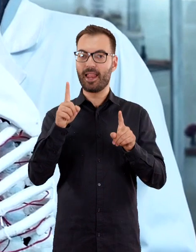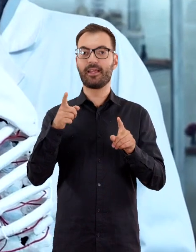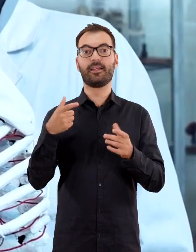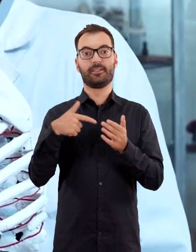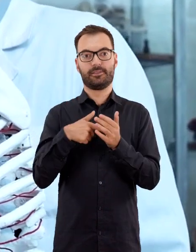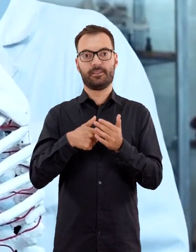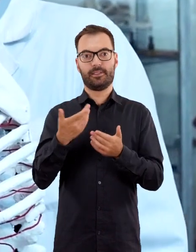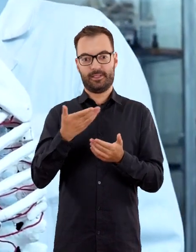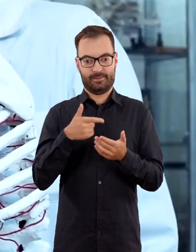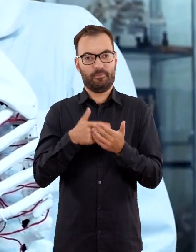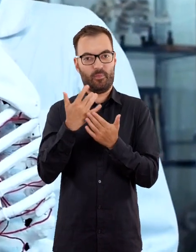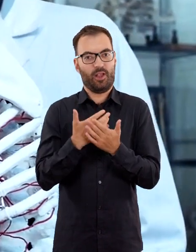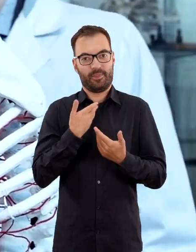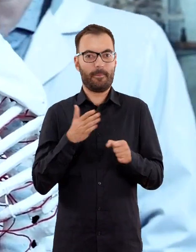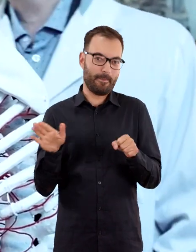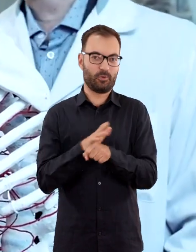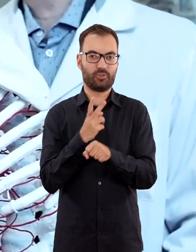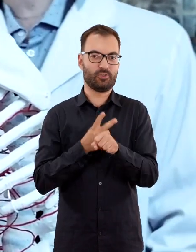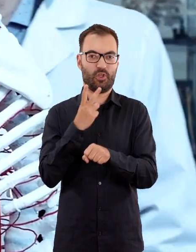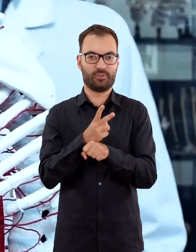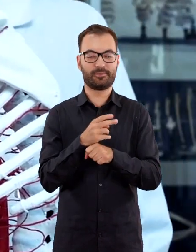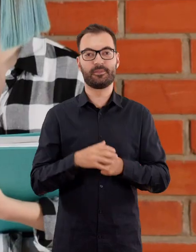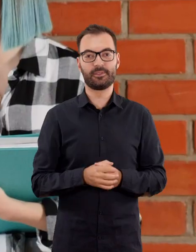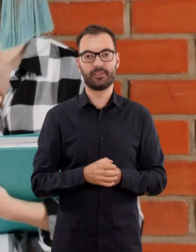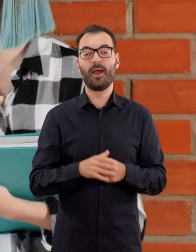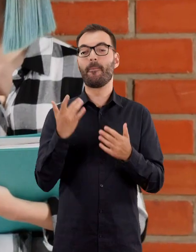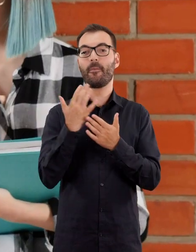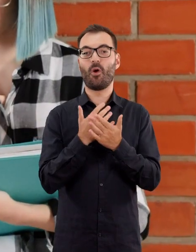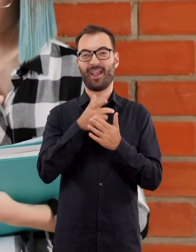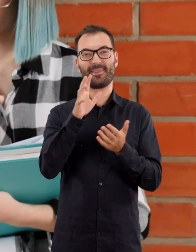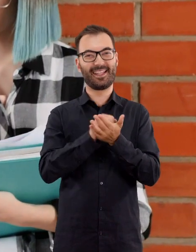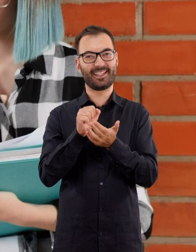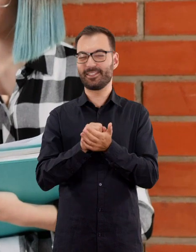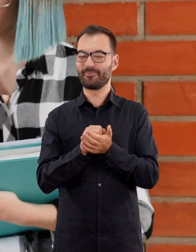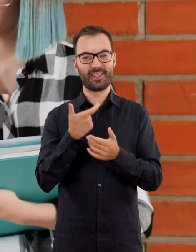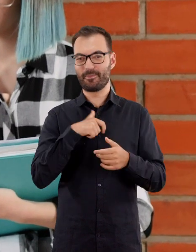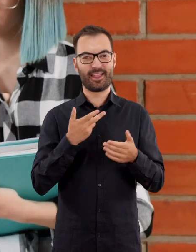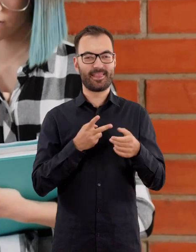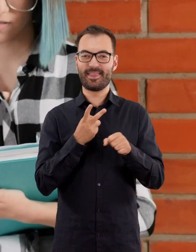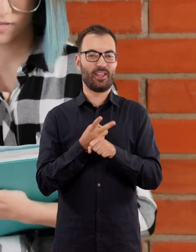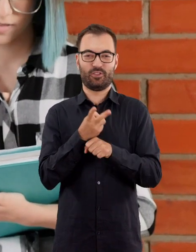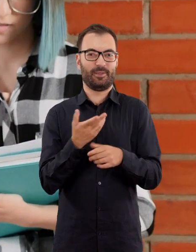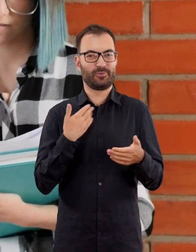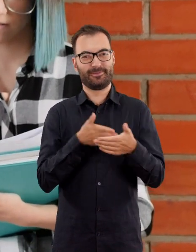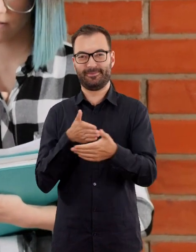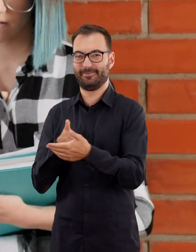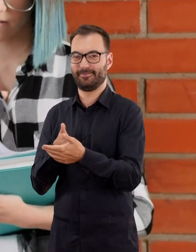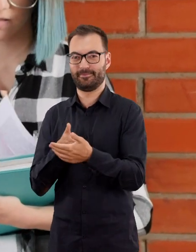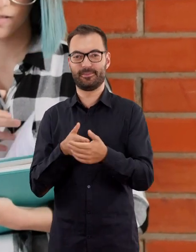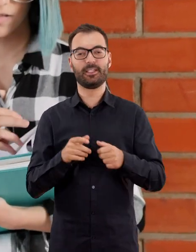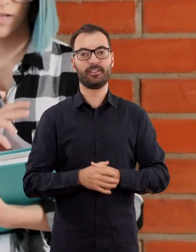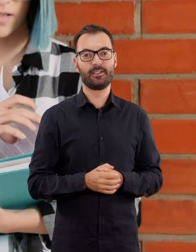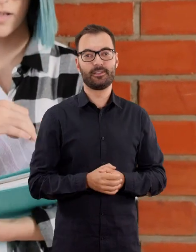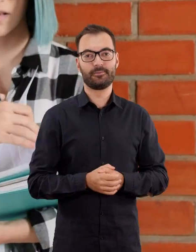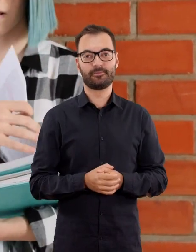ale umożliwiają mi pełne skorzystanie z zajęć, dlatego że programy, których używa się na tych zajęciach, nie były dostępne dla osób niewidomych.